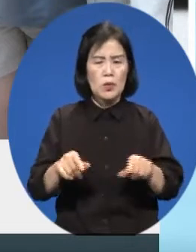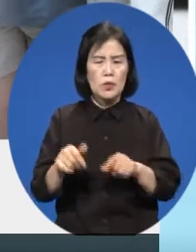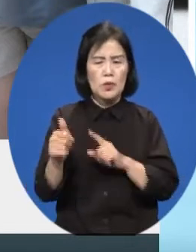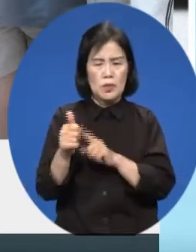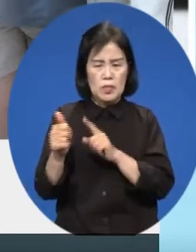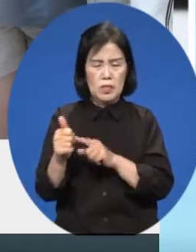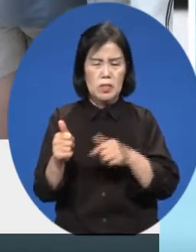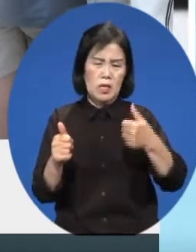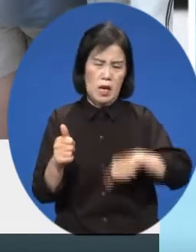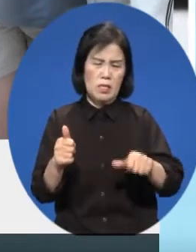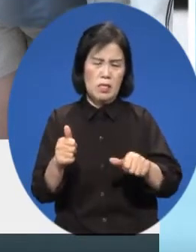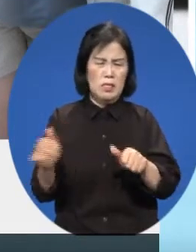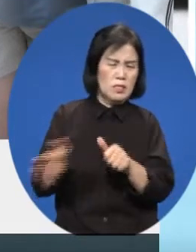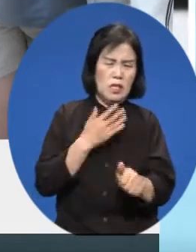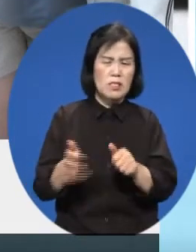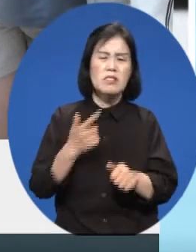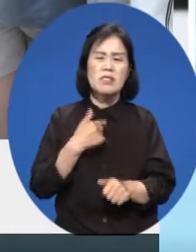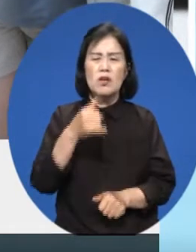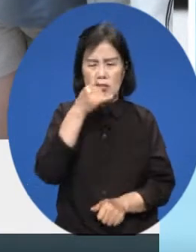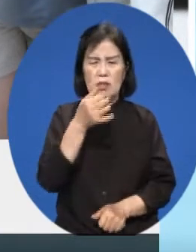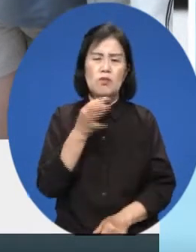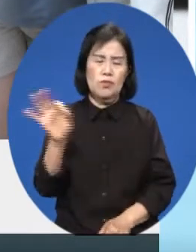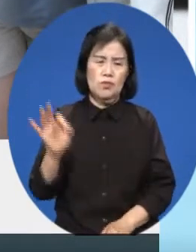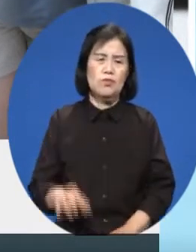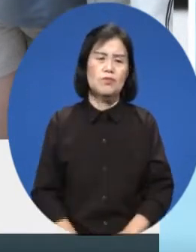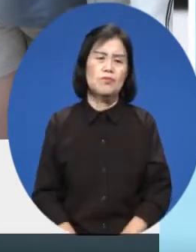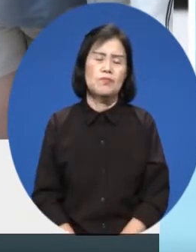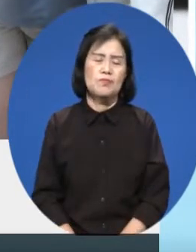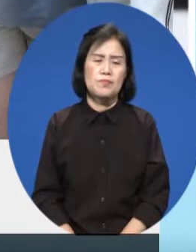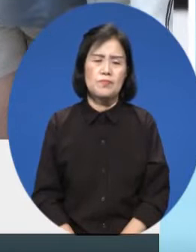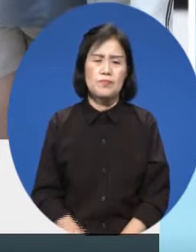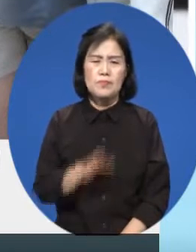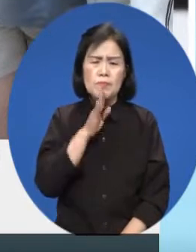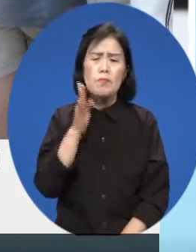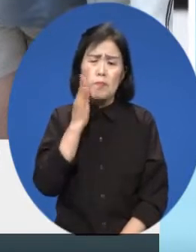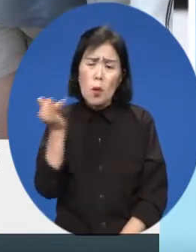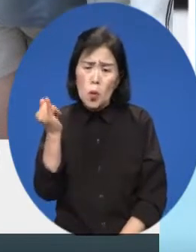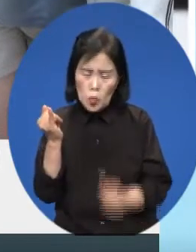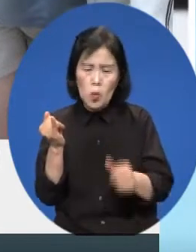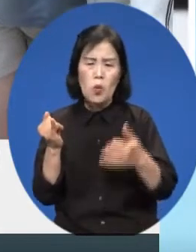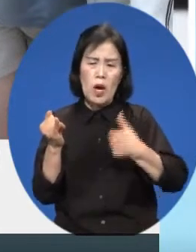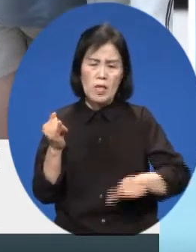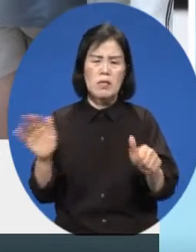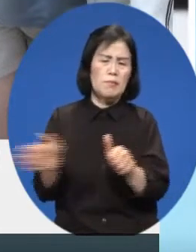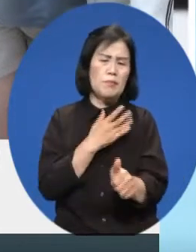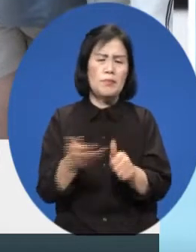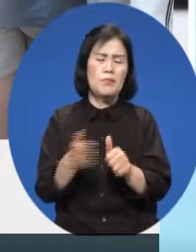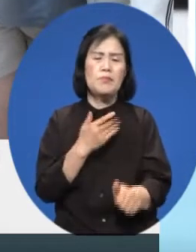어 때린 적이 있다 면서 학대 사실을 시인하게 했었습니다 물론 아 친모 b 씨도 확대 정황이 발견되는